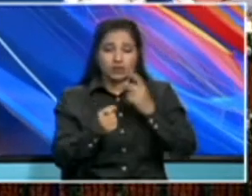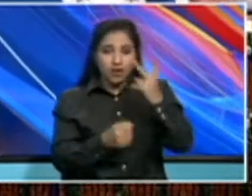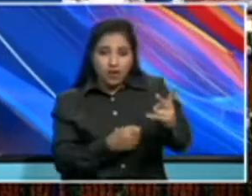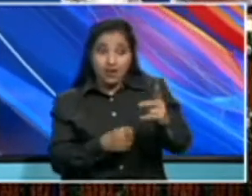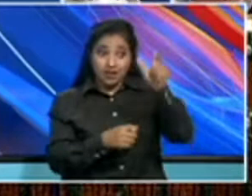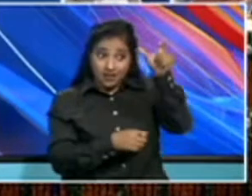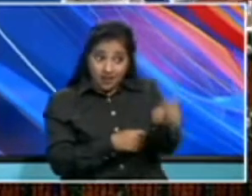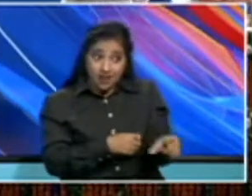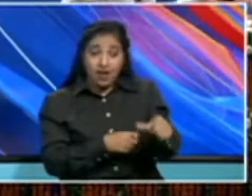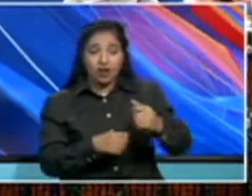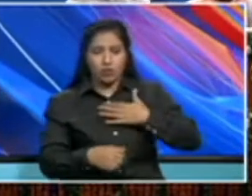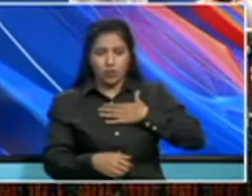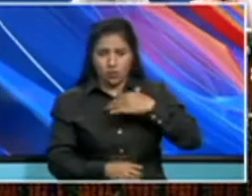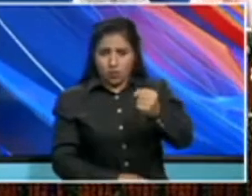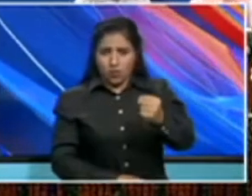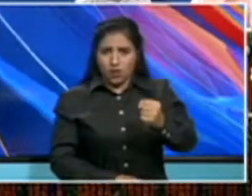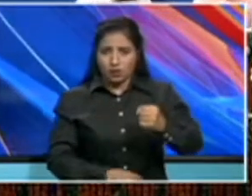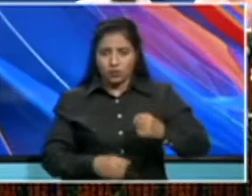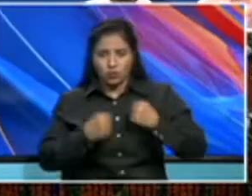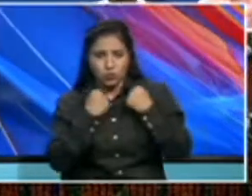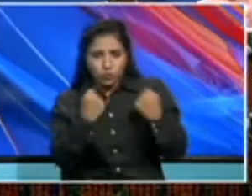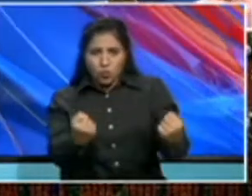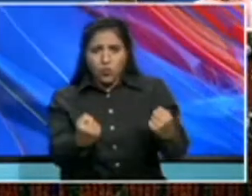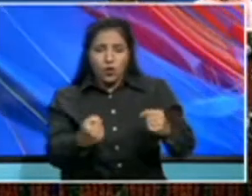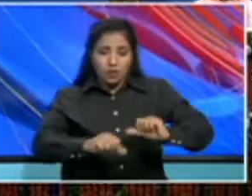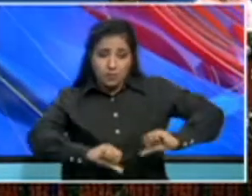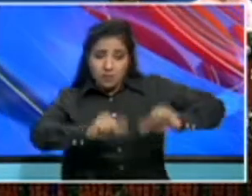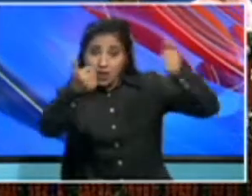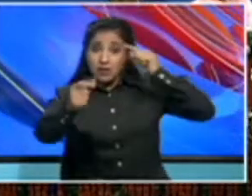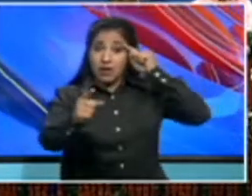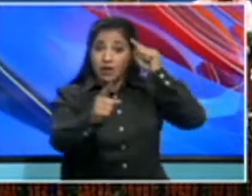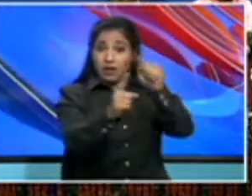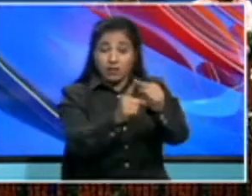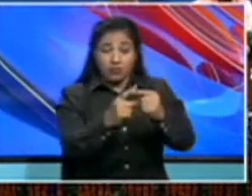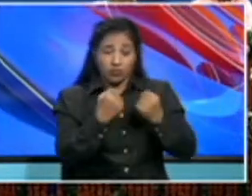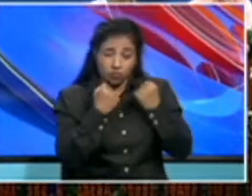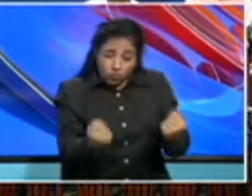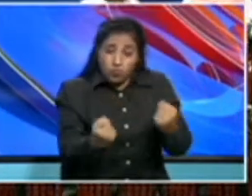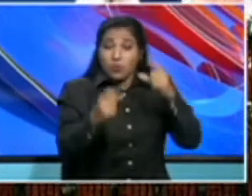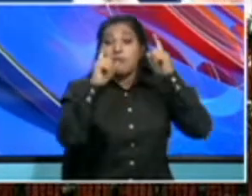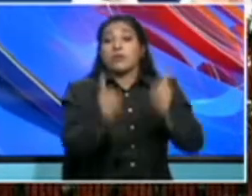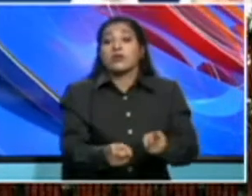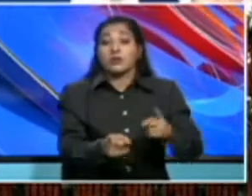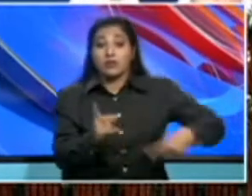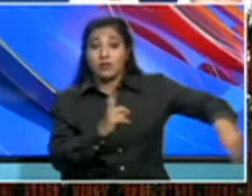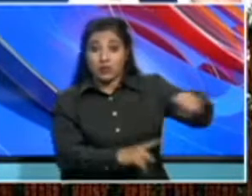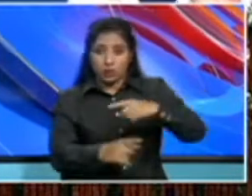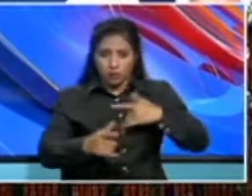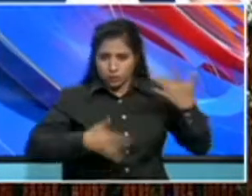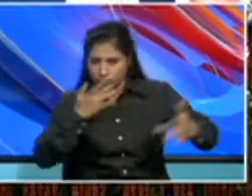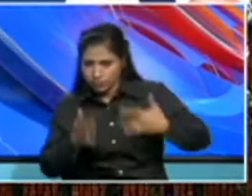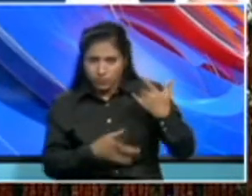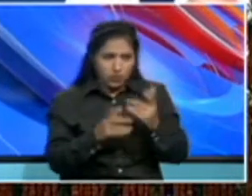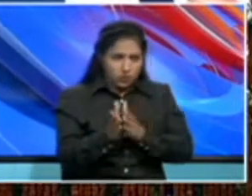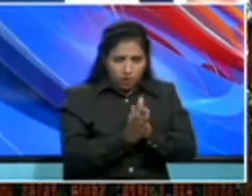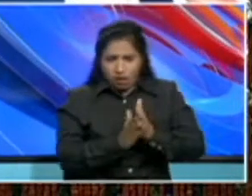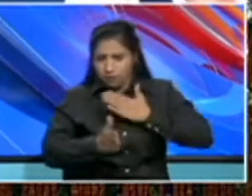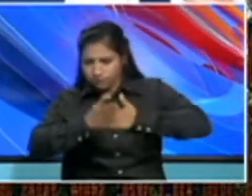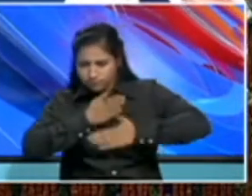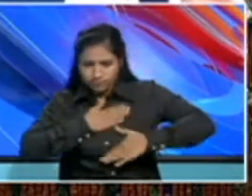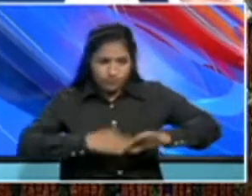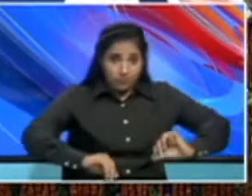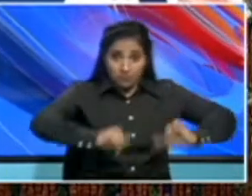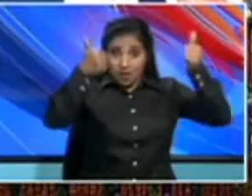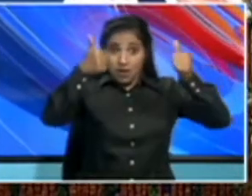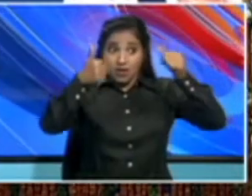एक खिलाड़ी में आत्मविश्वास, जोश एवं सफल होने की तीव्र इच्छा होनी चाहिए और आक्रामकता और धैर्य से जो जीत